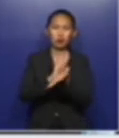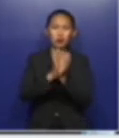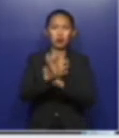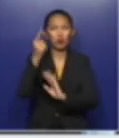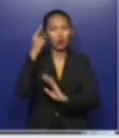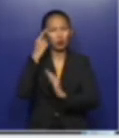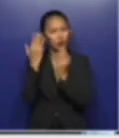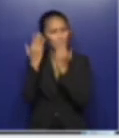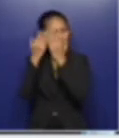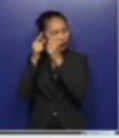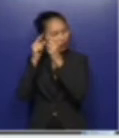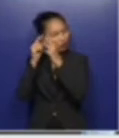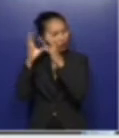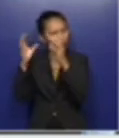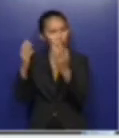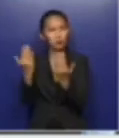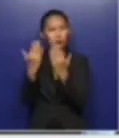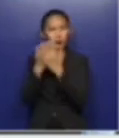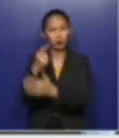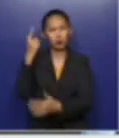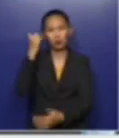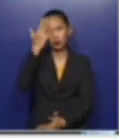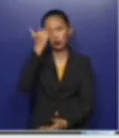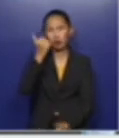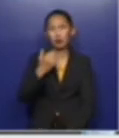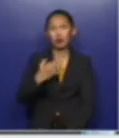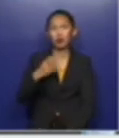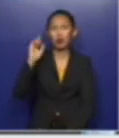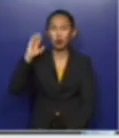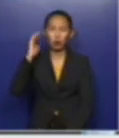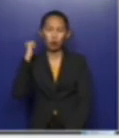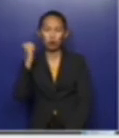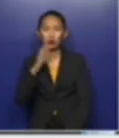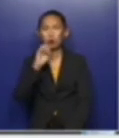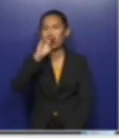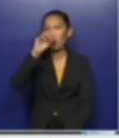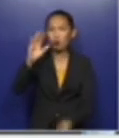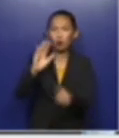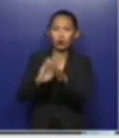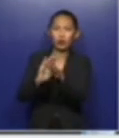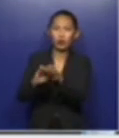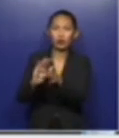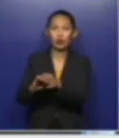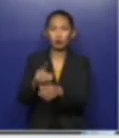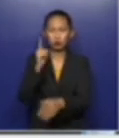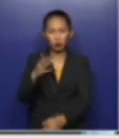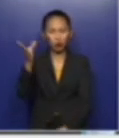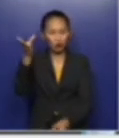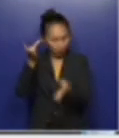ติของการที่จะรับฟังความเห็นให้ความสำคัญกับบุคคลอื่นไม่ใช่ท่านเป็นใหญ่คนเดียว